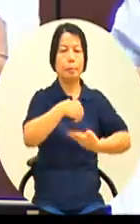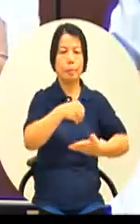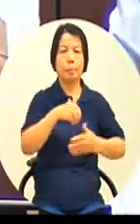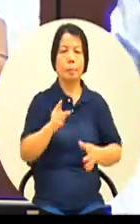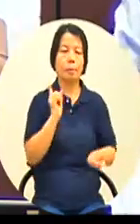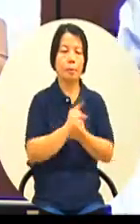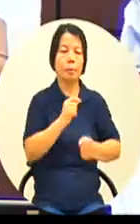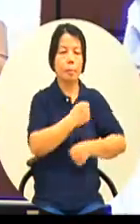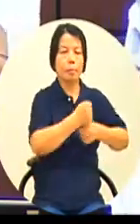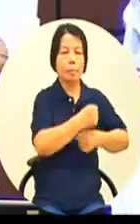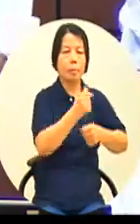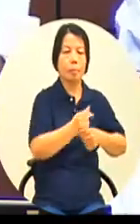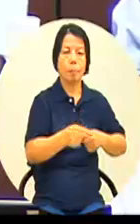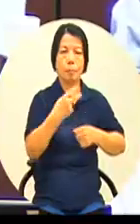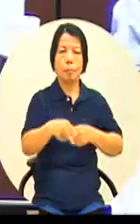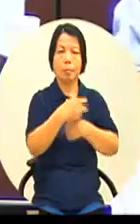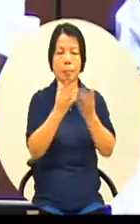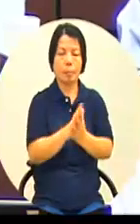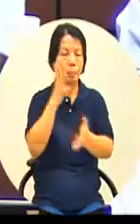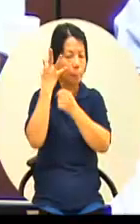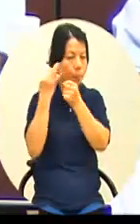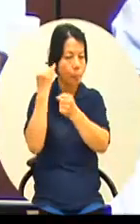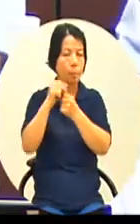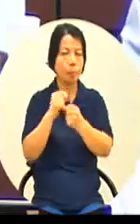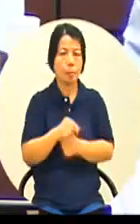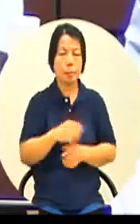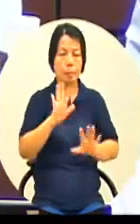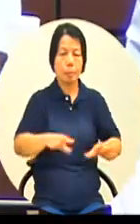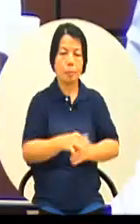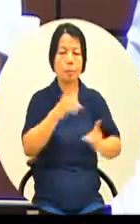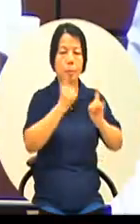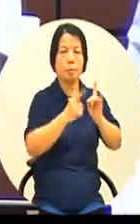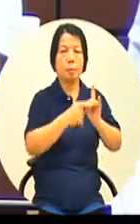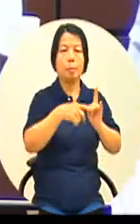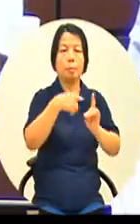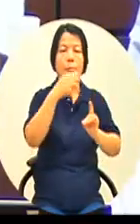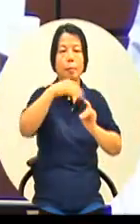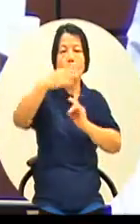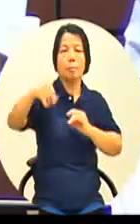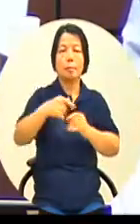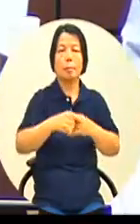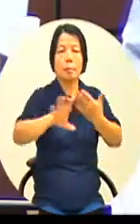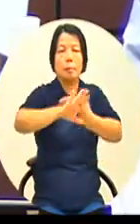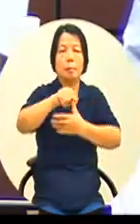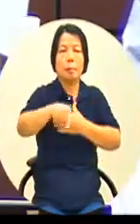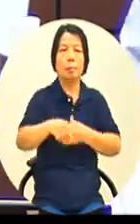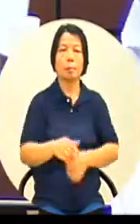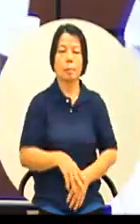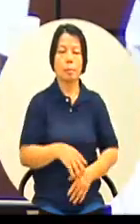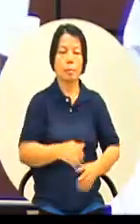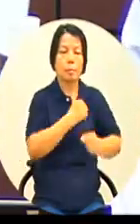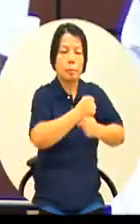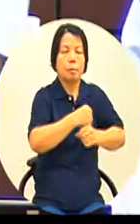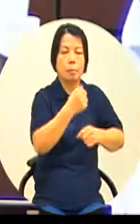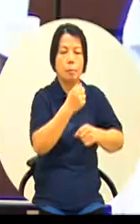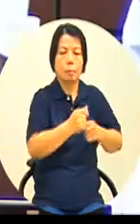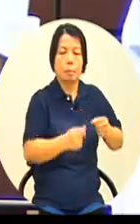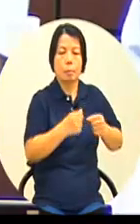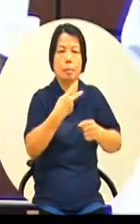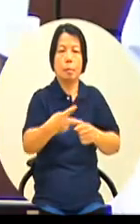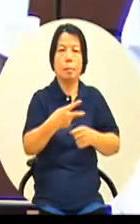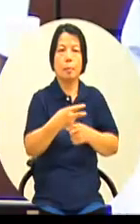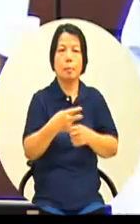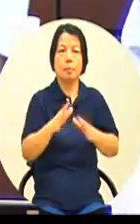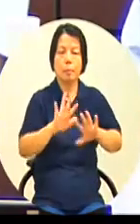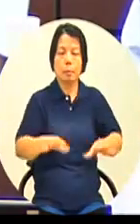博尔这个景点，因为这几年咱也当看到哈，除了佛光山以外，我们的博尔是 整个他从这个这